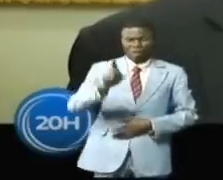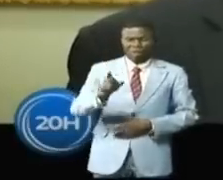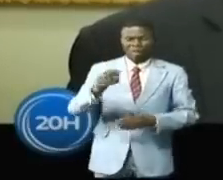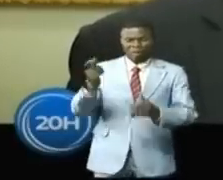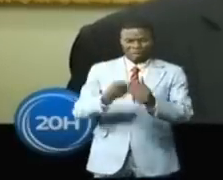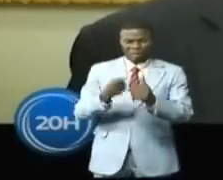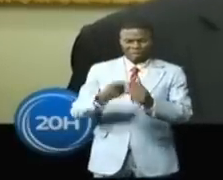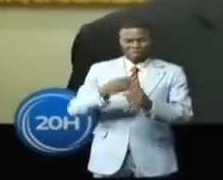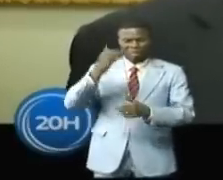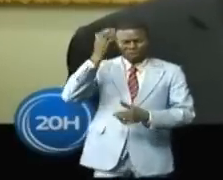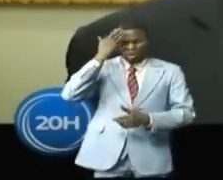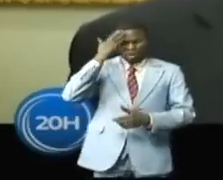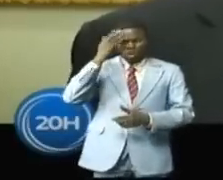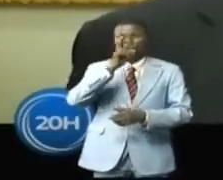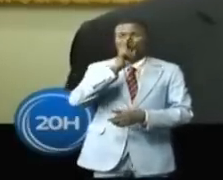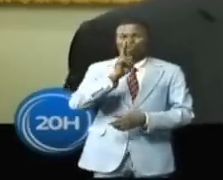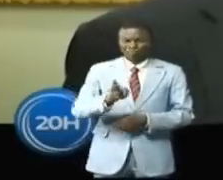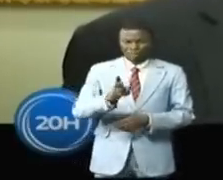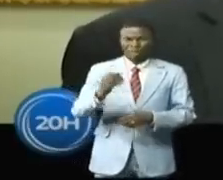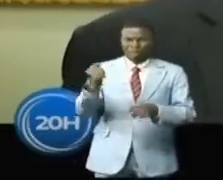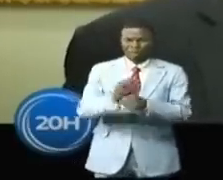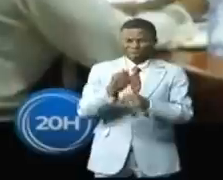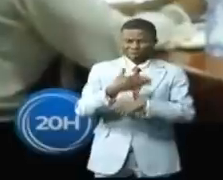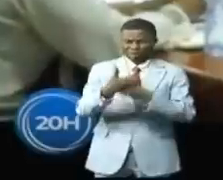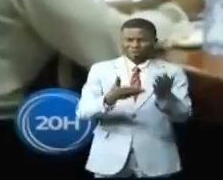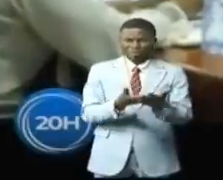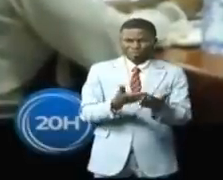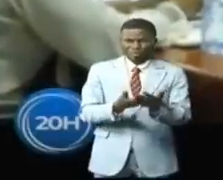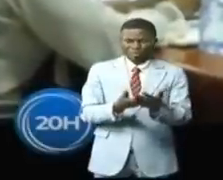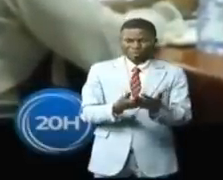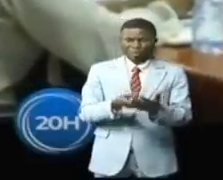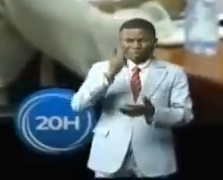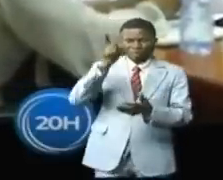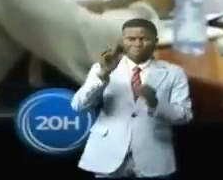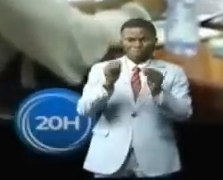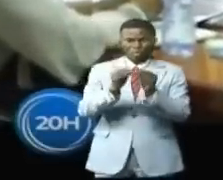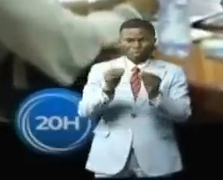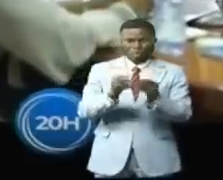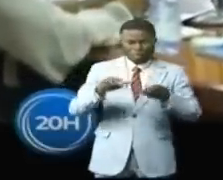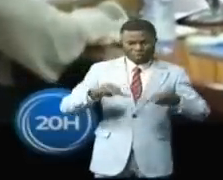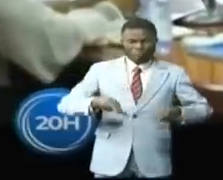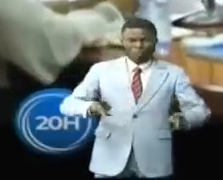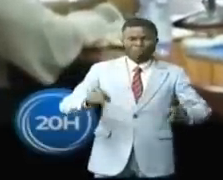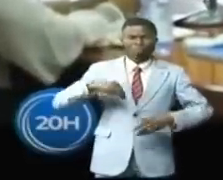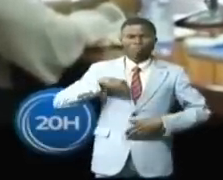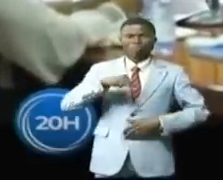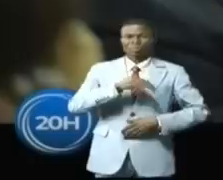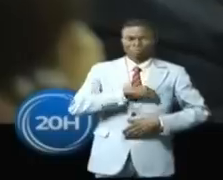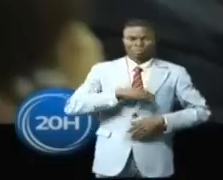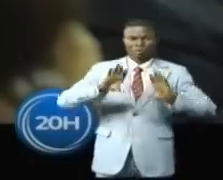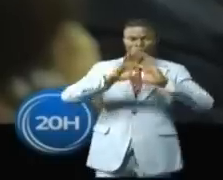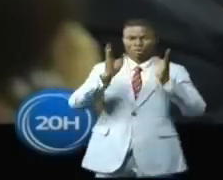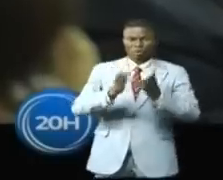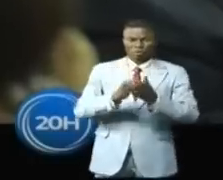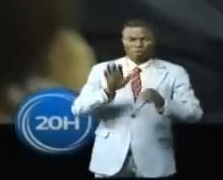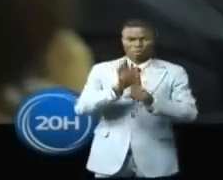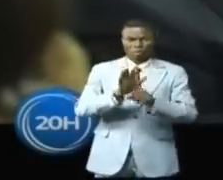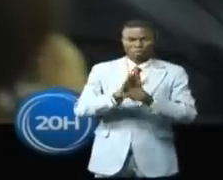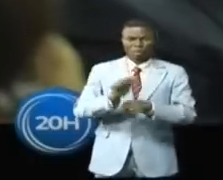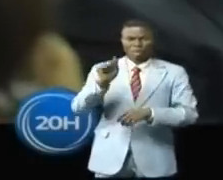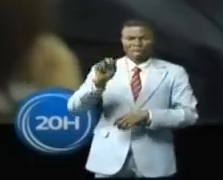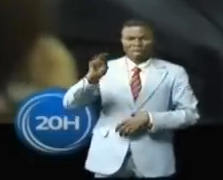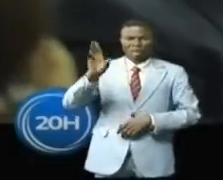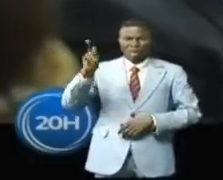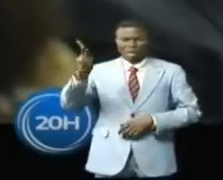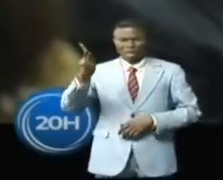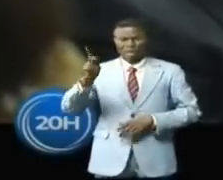connaissance réelle de la solvabilité des assureurs. Cette première rencontre a permis aux membres de la commission mixte ARCA-AAC